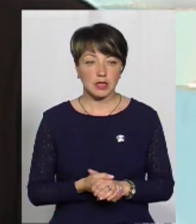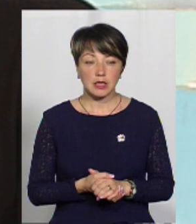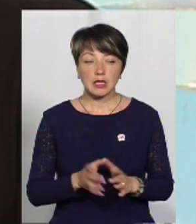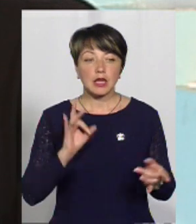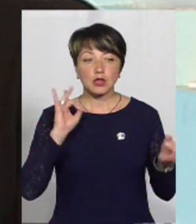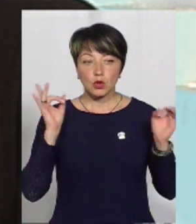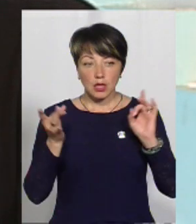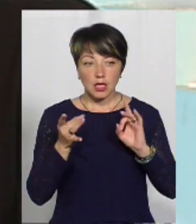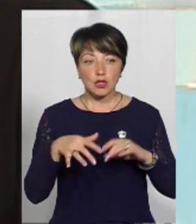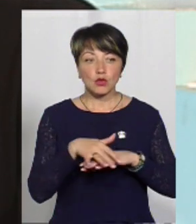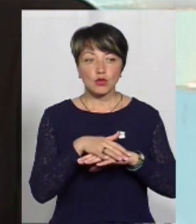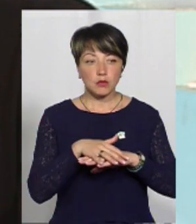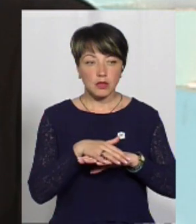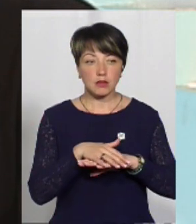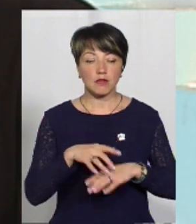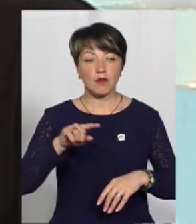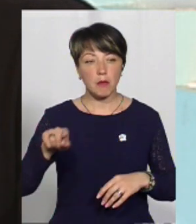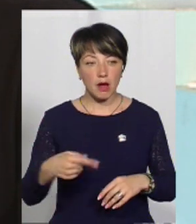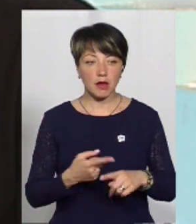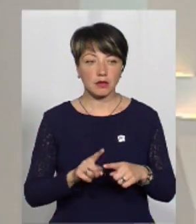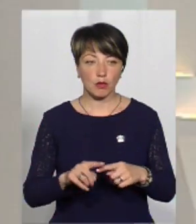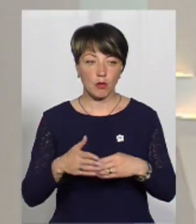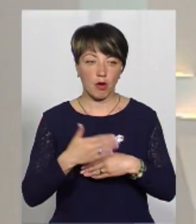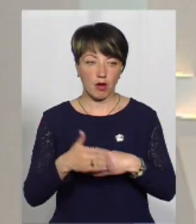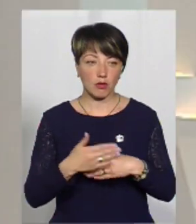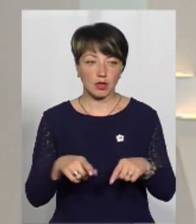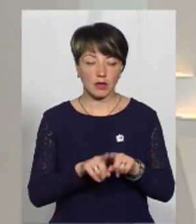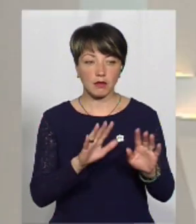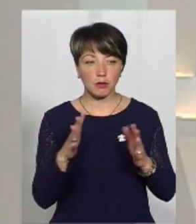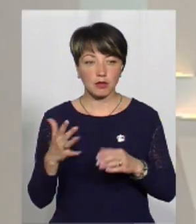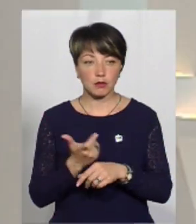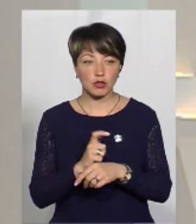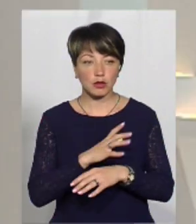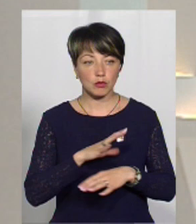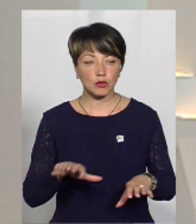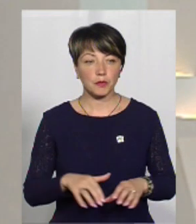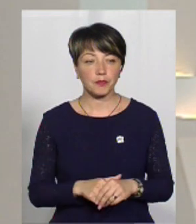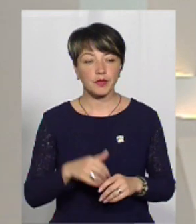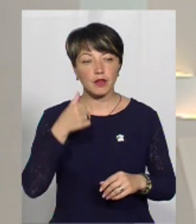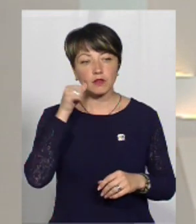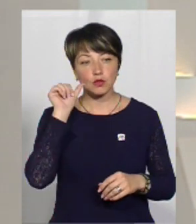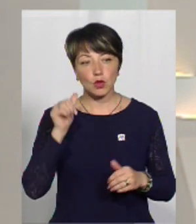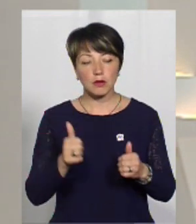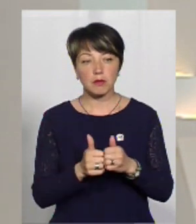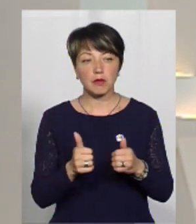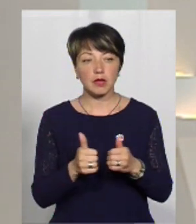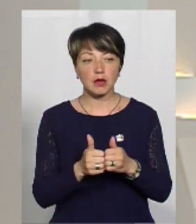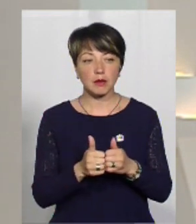звичайно, це резонанс і суспільство вимагає, щоб це було покарано, щоб таких випадків більше не було. Так, вчора під стінами